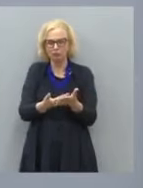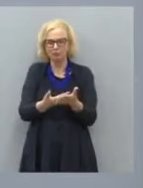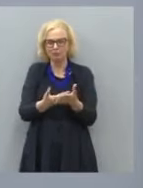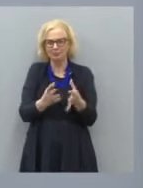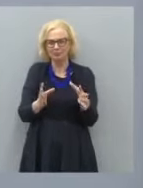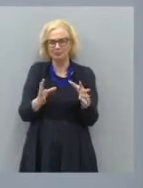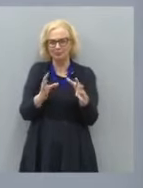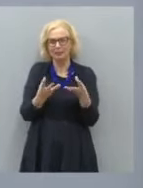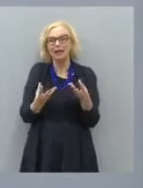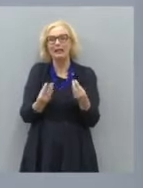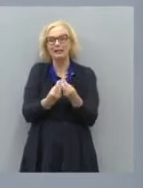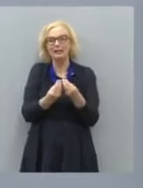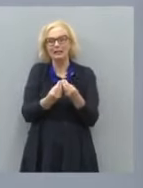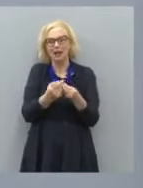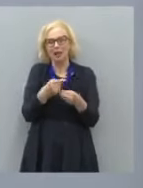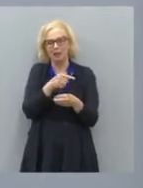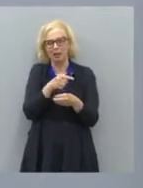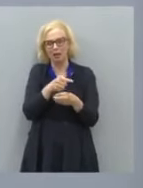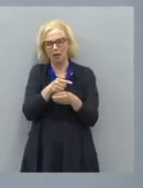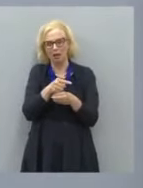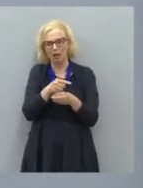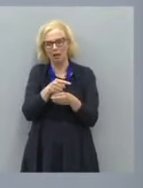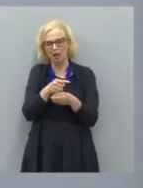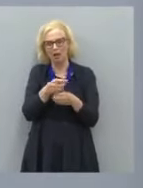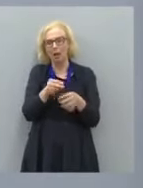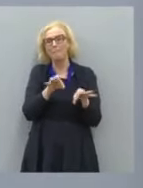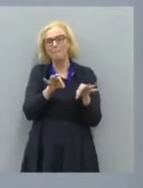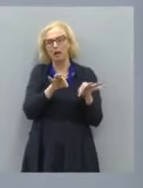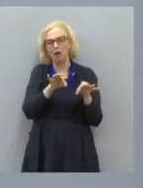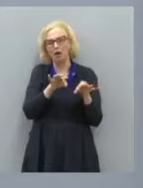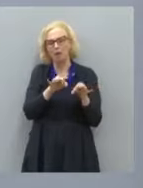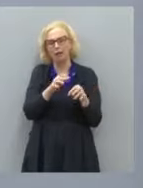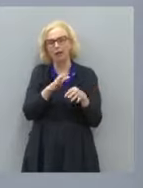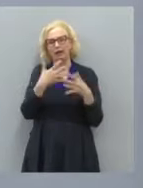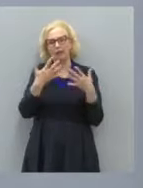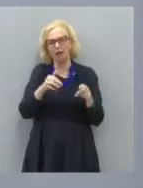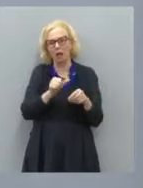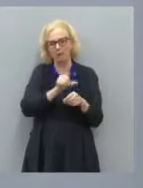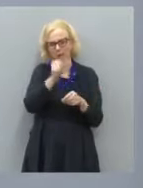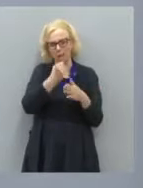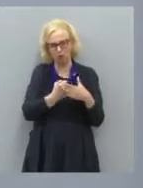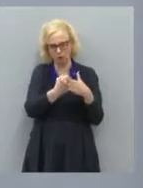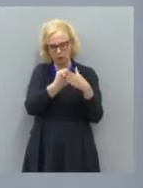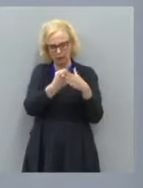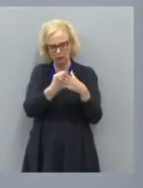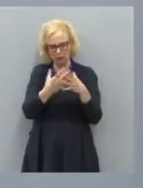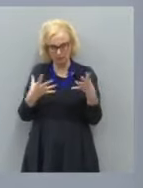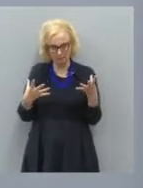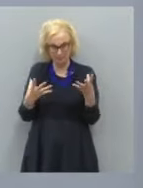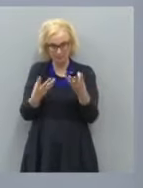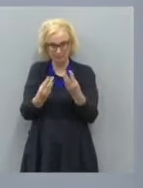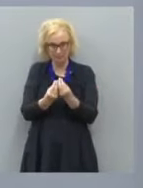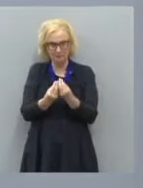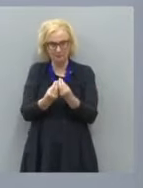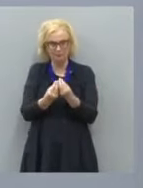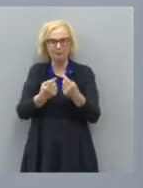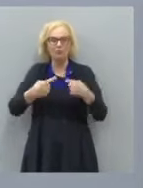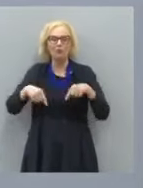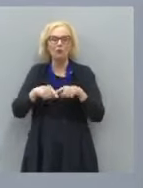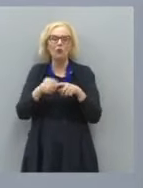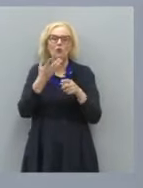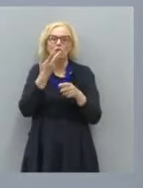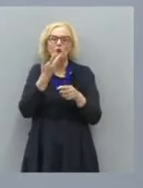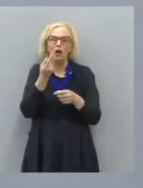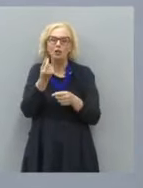a quella fatta sul sul nel primo nel primo sostegno vogliamo indirizzare risorse